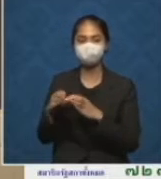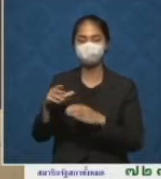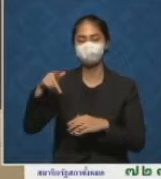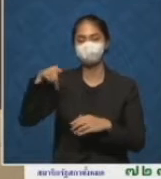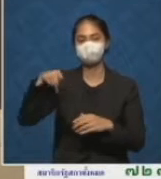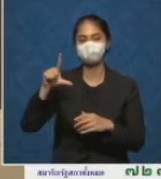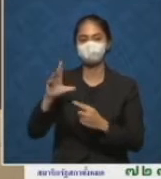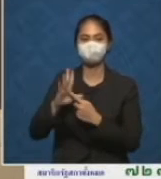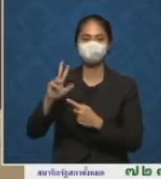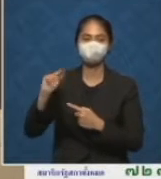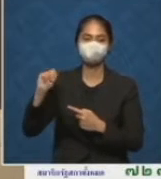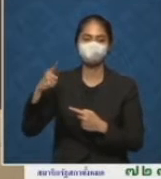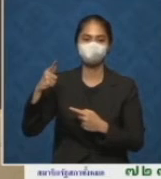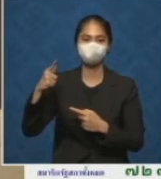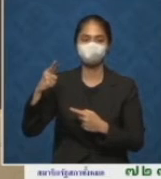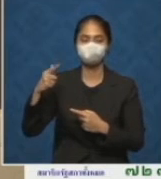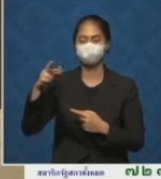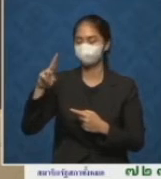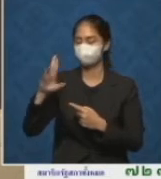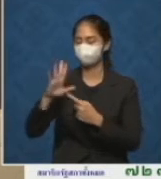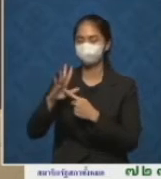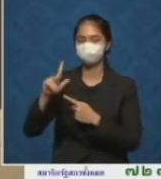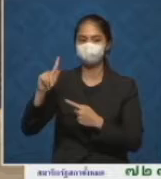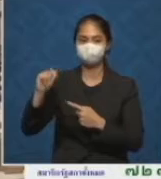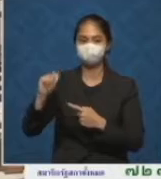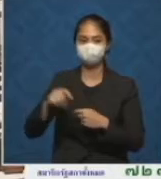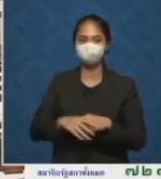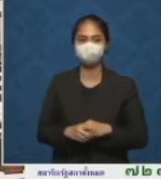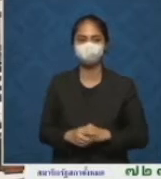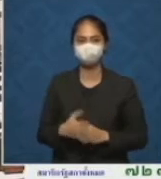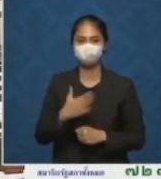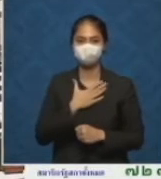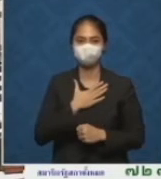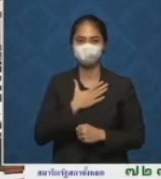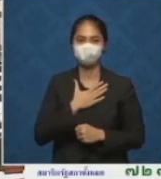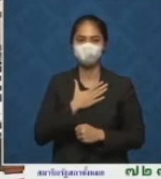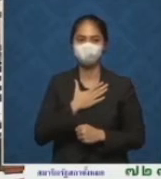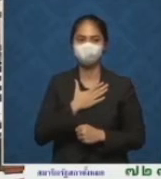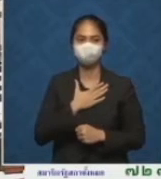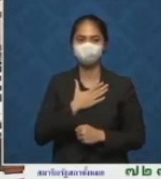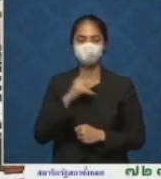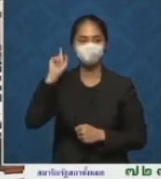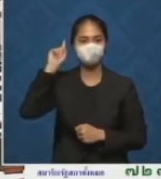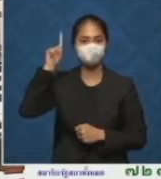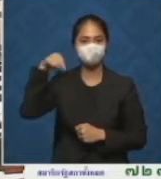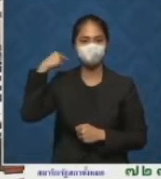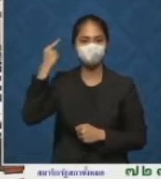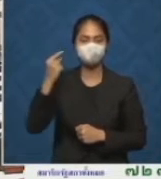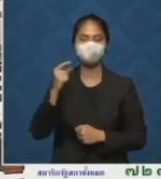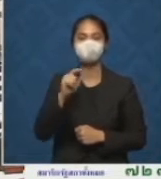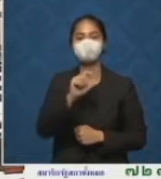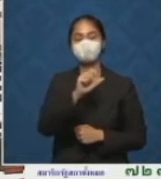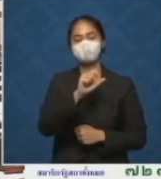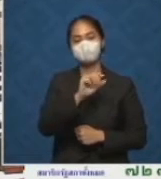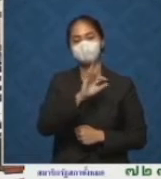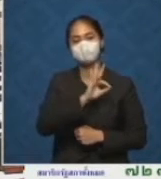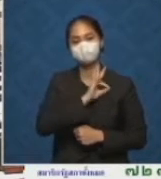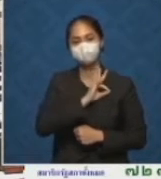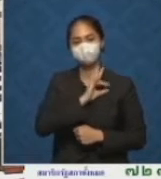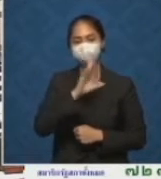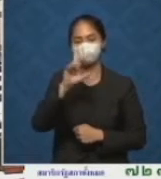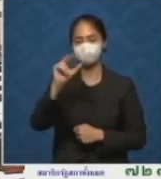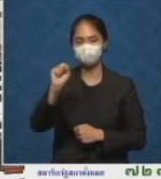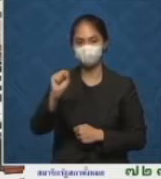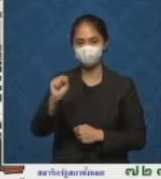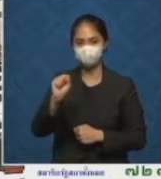ครับ เรียนท่านประธานรัฐสภาที่เคารพดิฉันนางสาวพัชรินทร์ซำสิริพงษ์สมาชิกสภาผู้แทนราษฎ